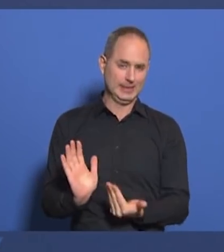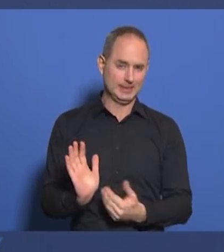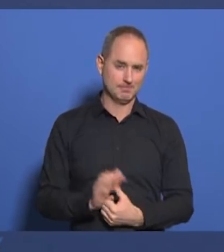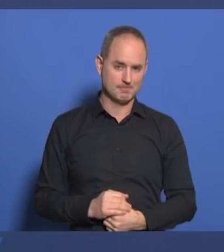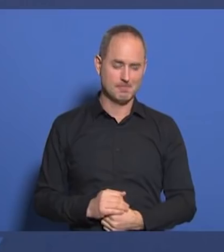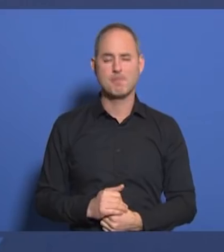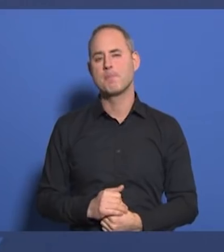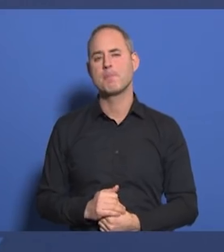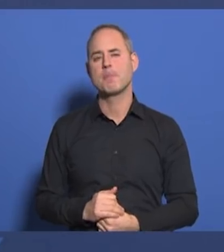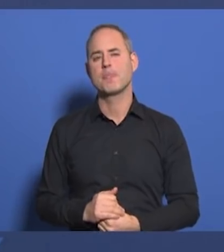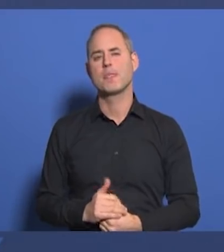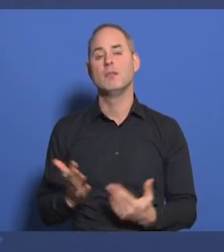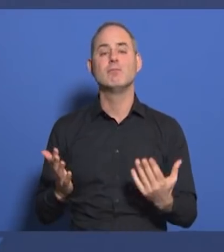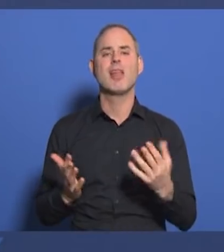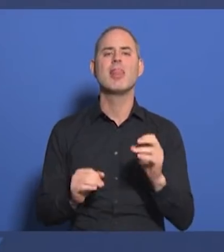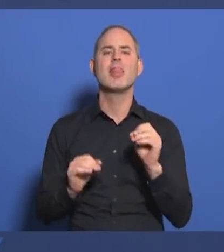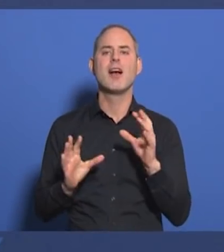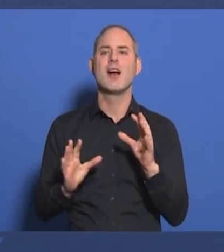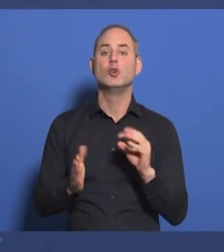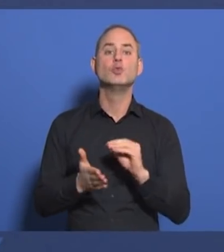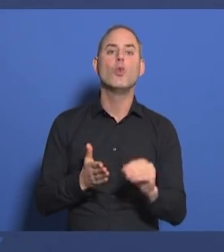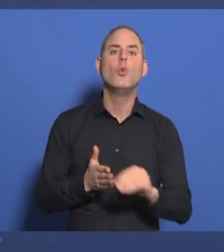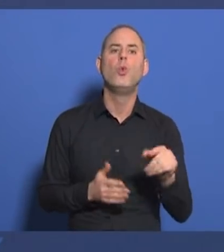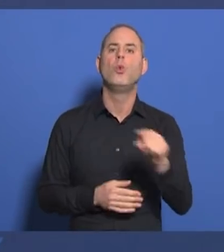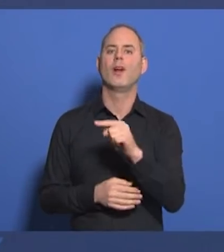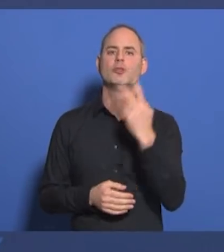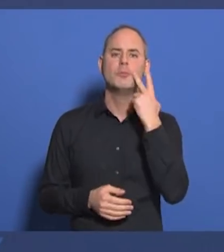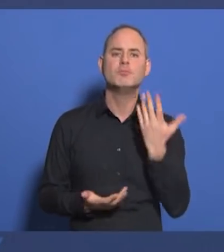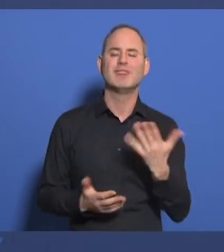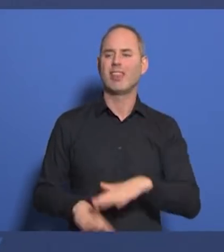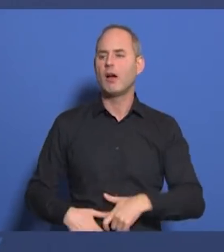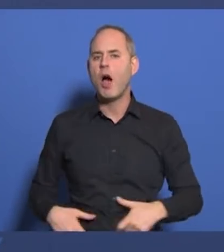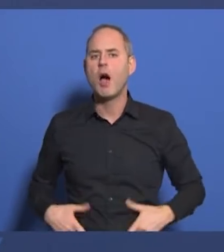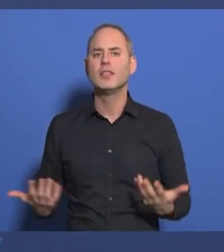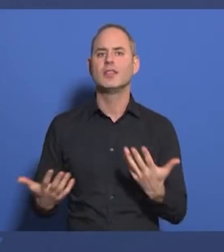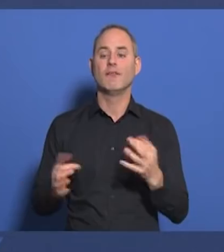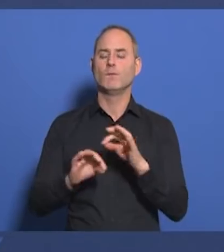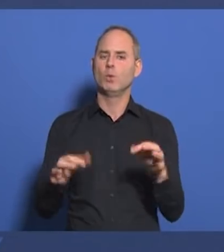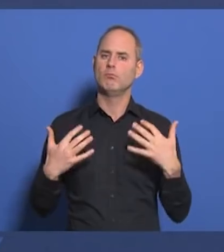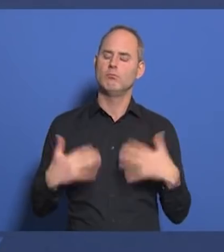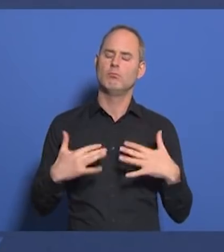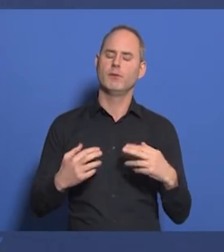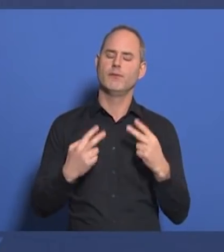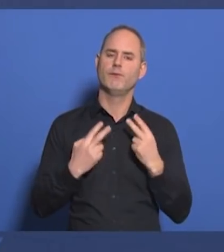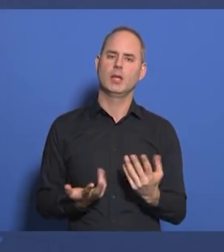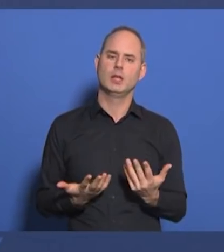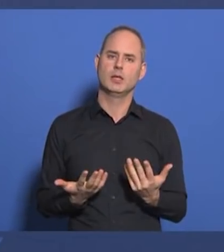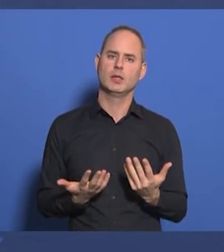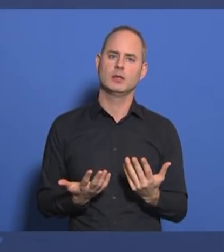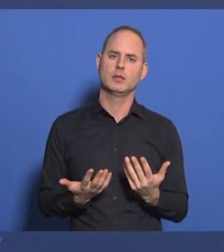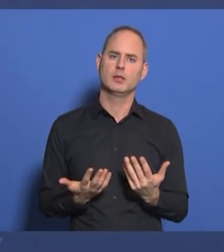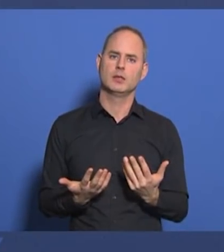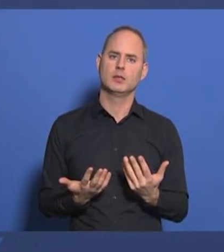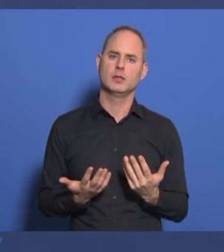stabilen Schul- und Kita-Betrieb. Die Länder haben die Bundesregierung gebeten, für den Basisschutz eine sichere Rechtsgrundlage zu